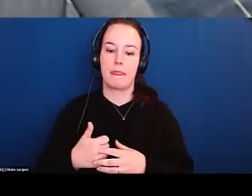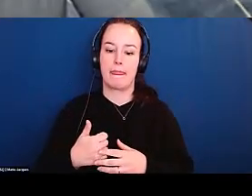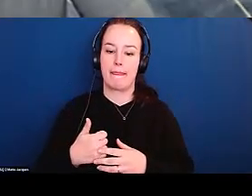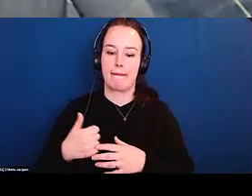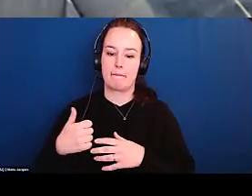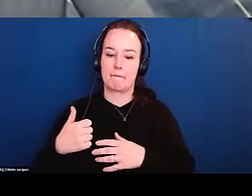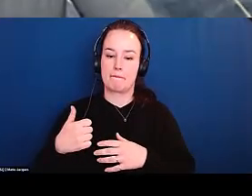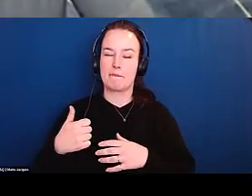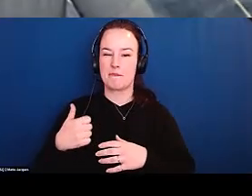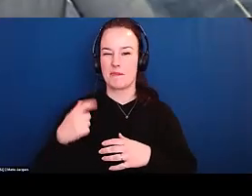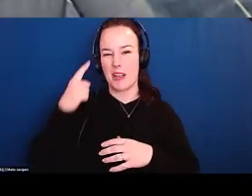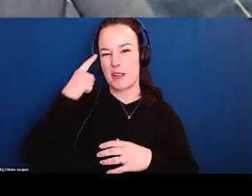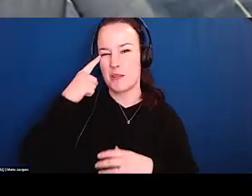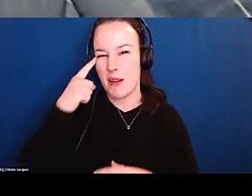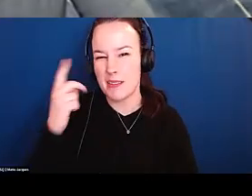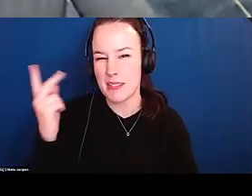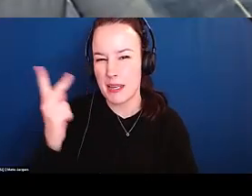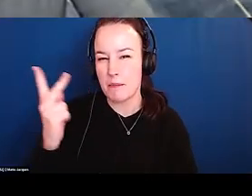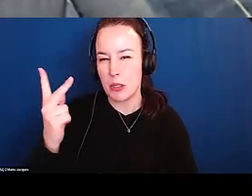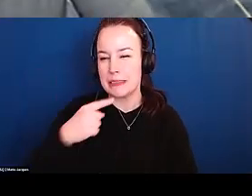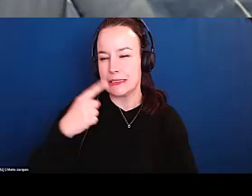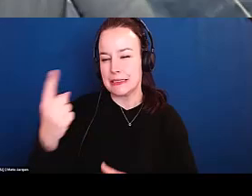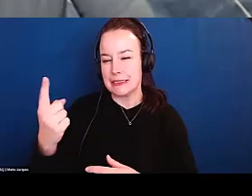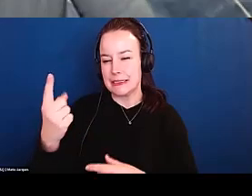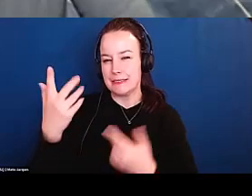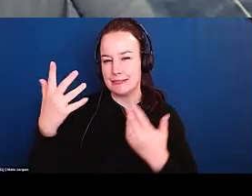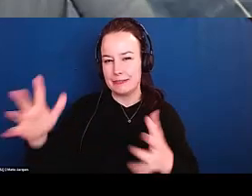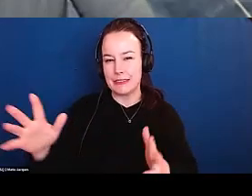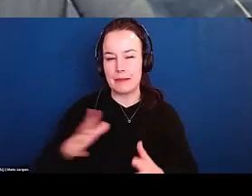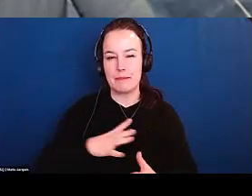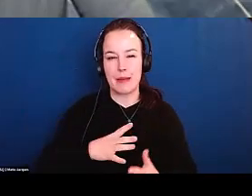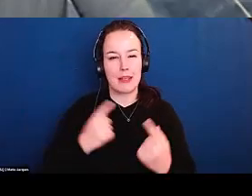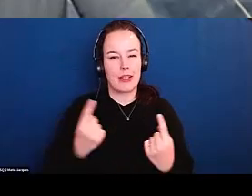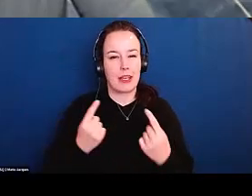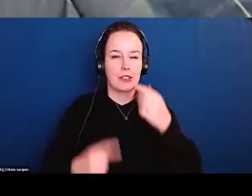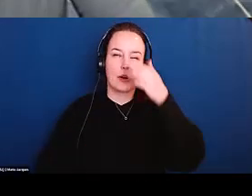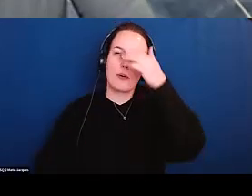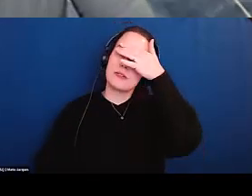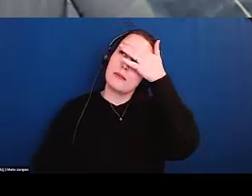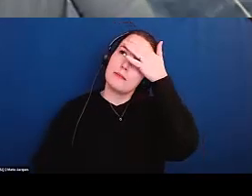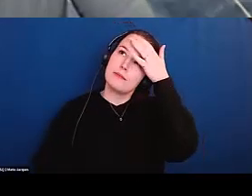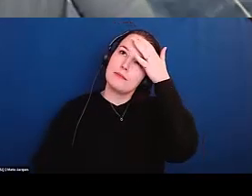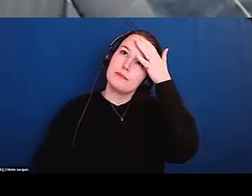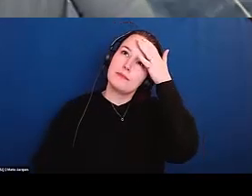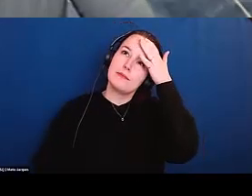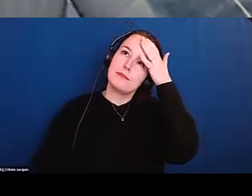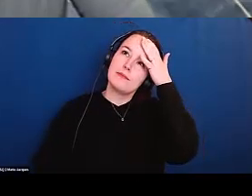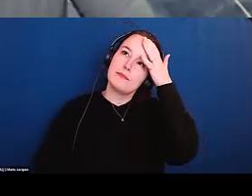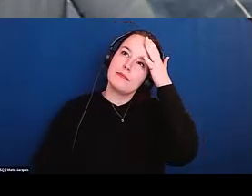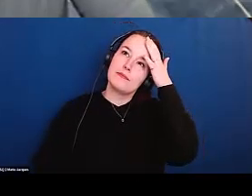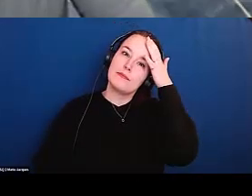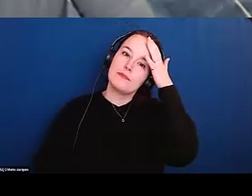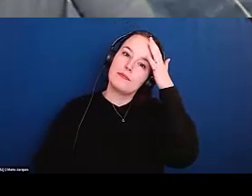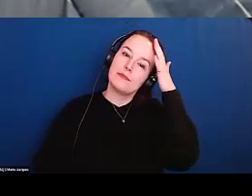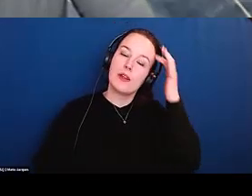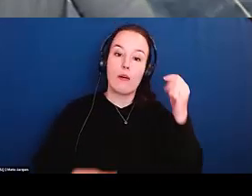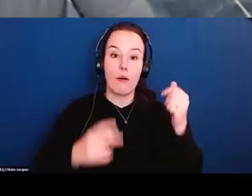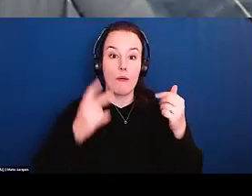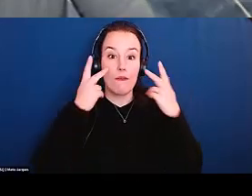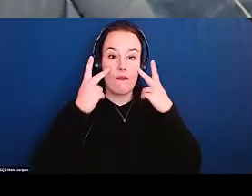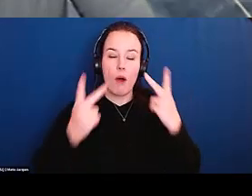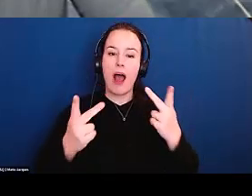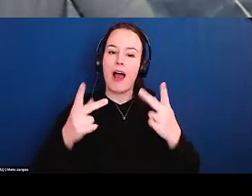Je crois que Kimberly l'a dit encore mieux que moi, mais c'est quelque chose de vraiment très beau lorsqu'on voit les